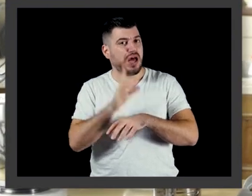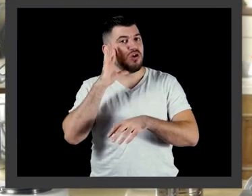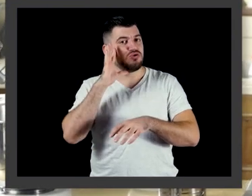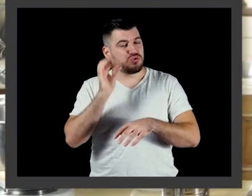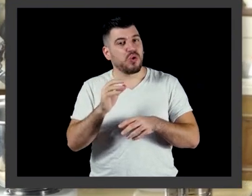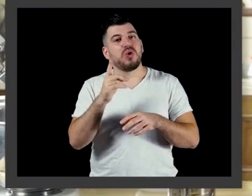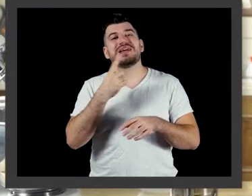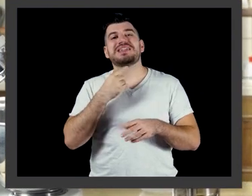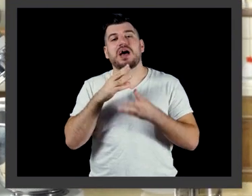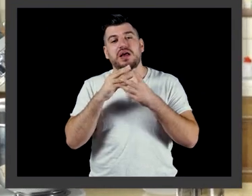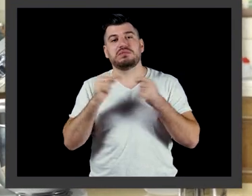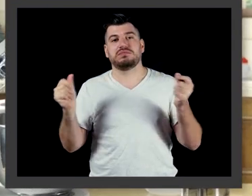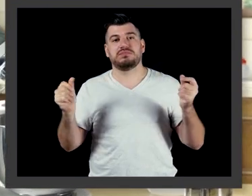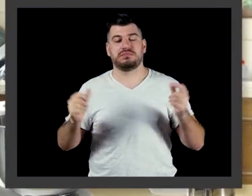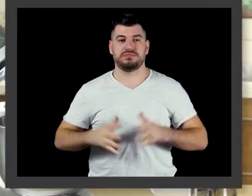σύρμα.